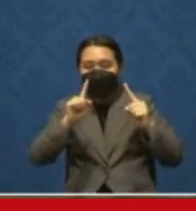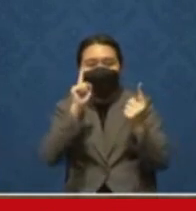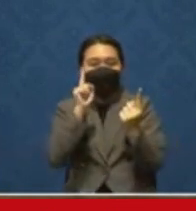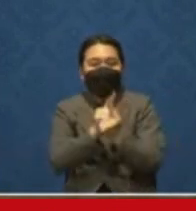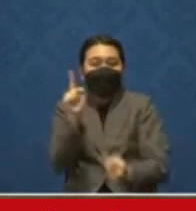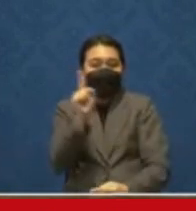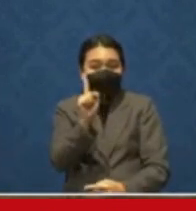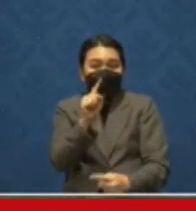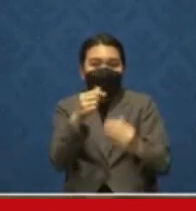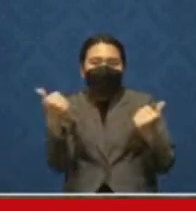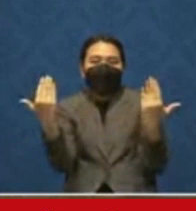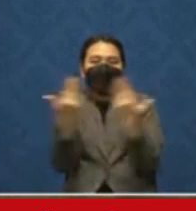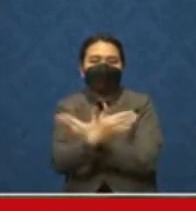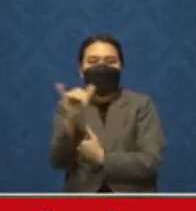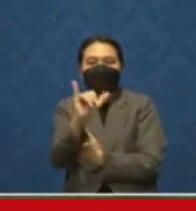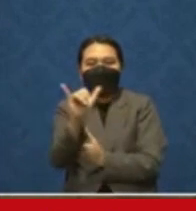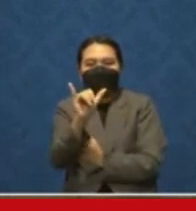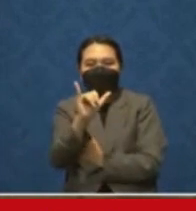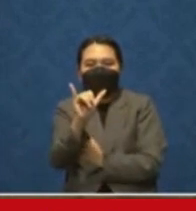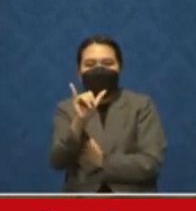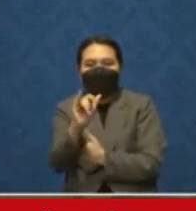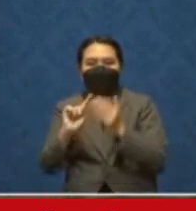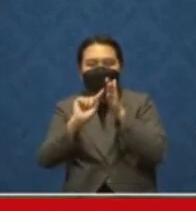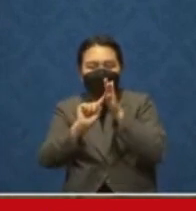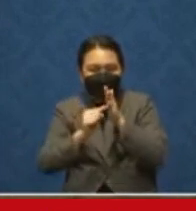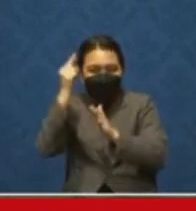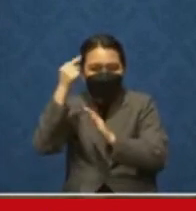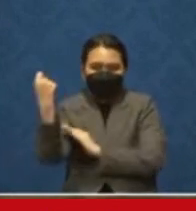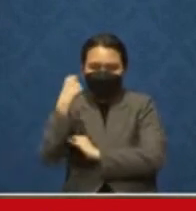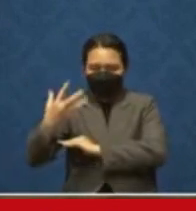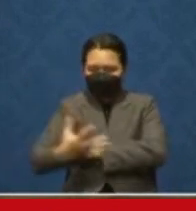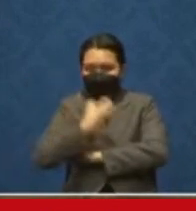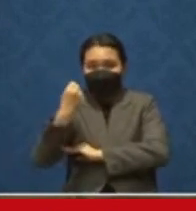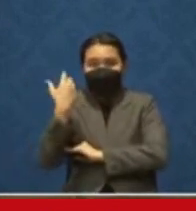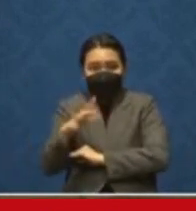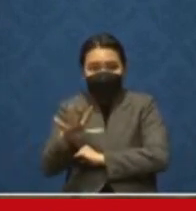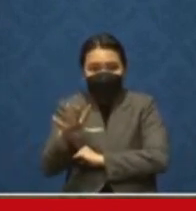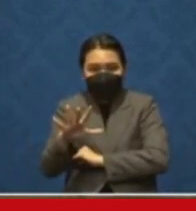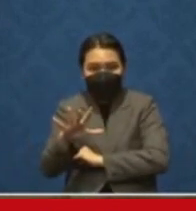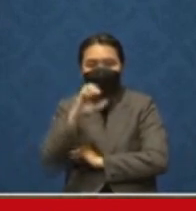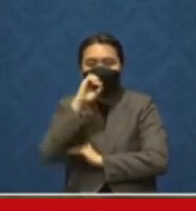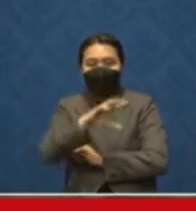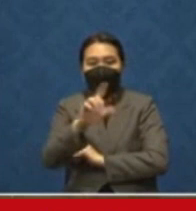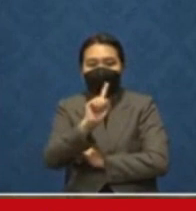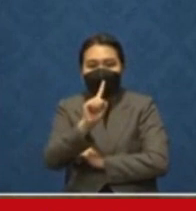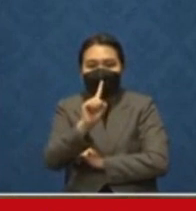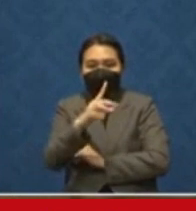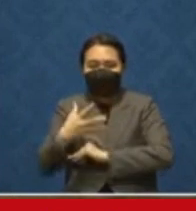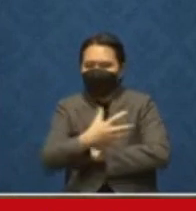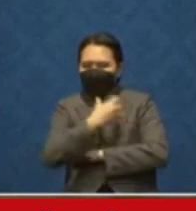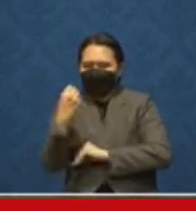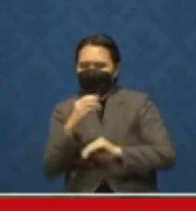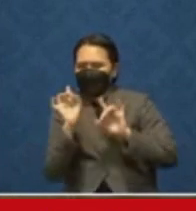จะสร้างระบบการเมืองการปกครองที่ดีให้กับประเทศแต่ก็พบว่าถ้า